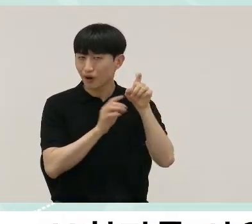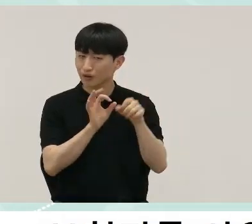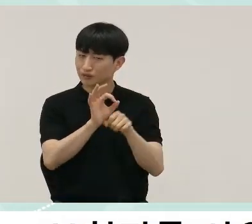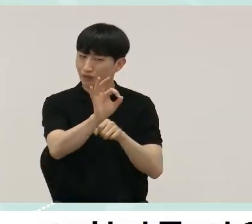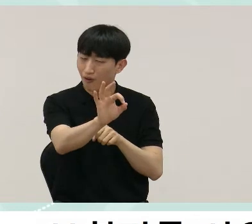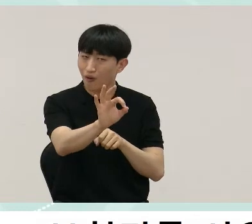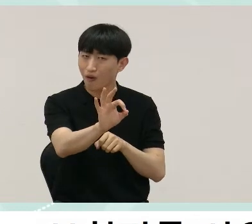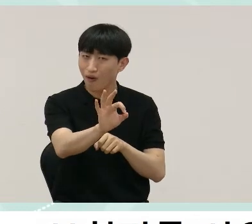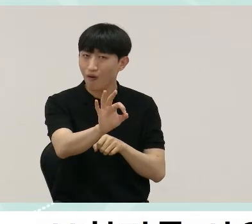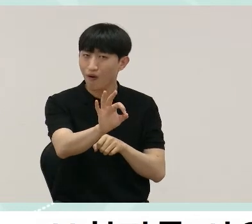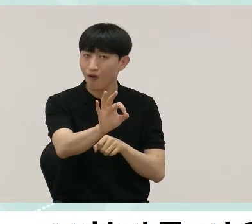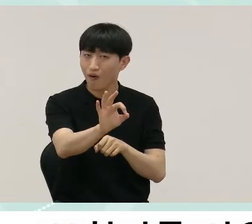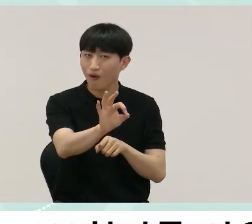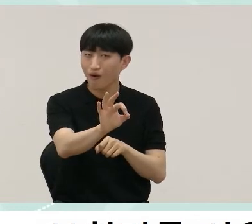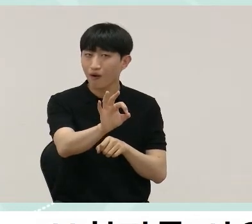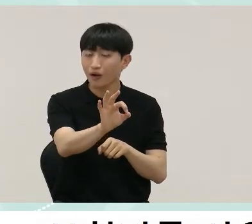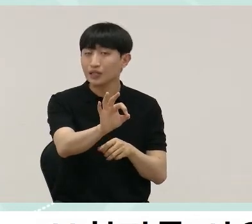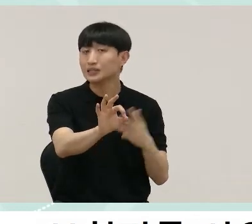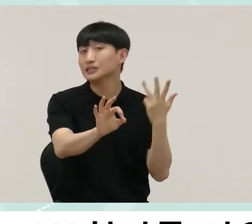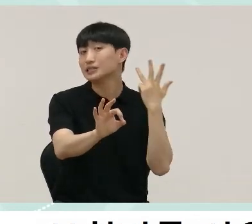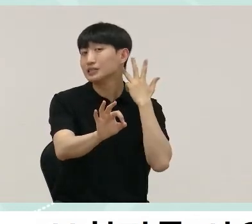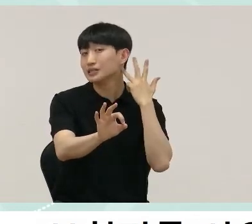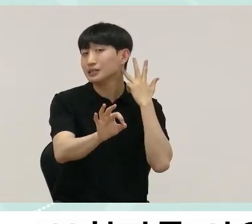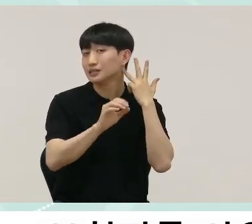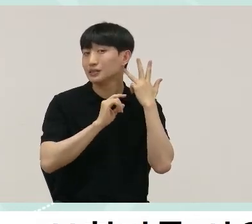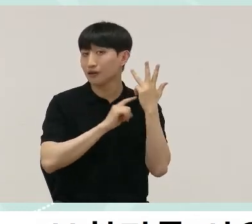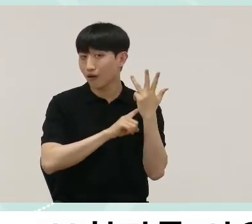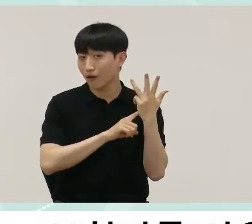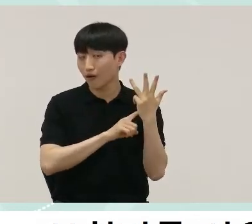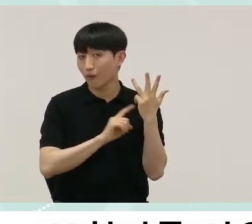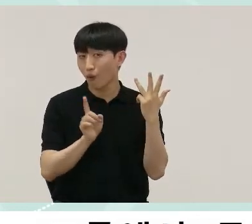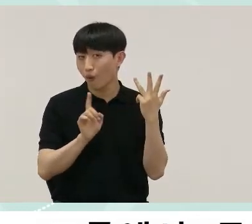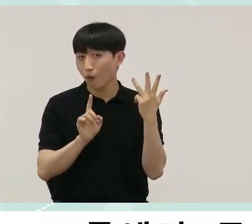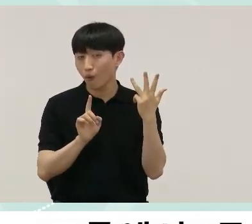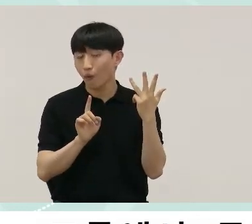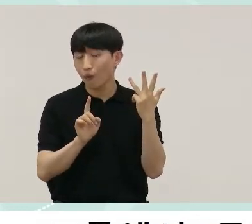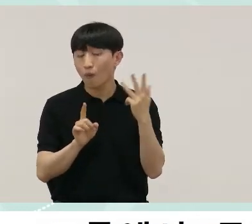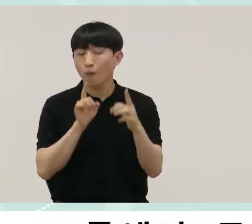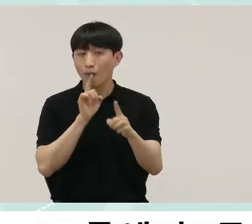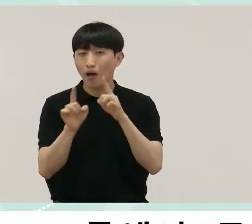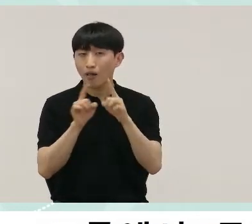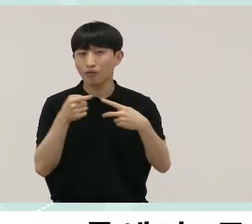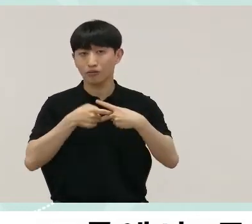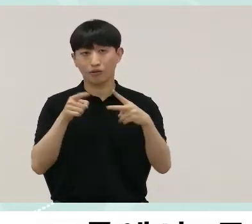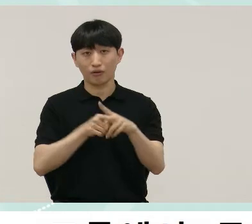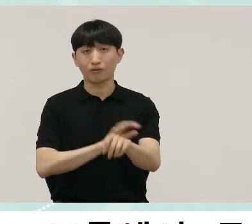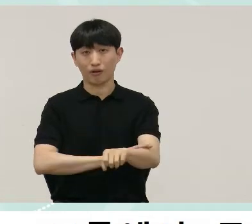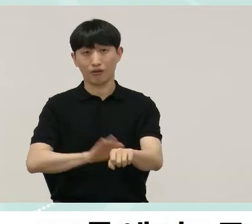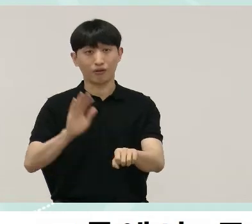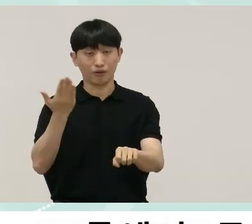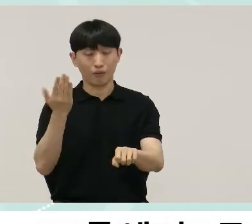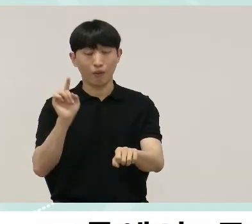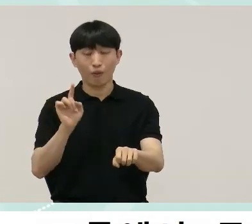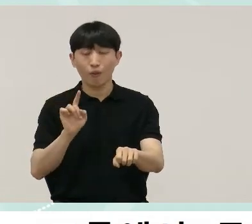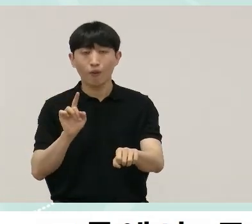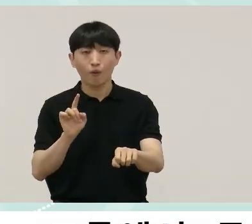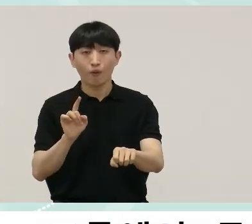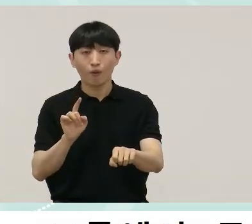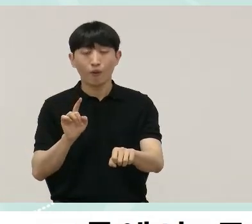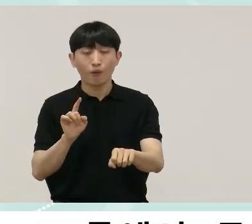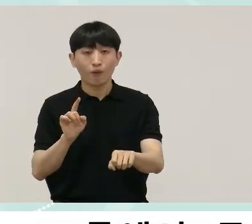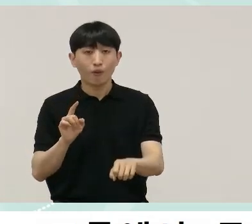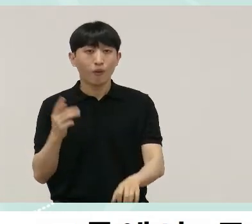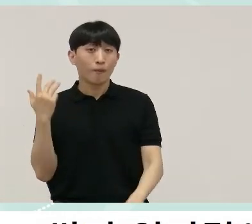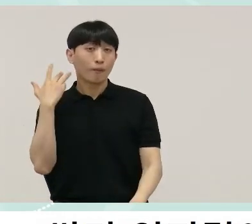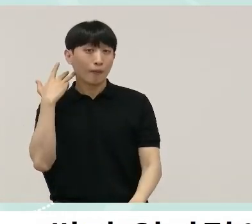두 번째 인공호흡을 사용한 그룹은 훨씬 더 모든 말 인지력이 좋아요. 보청기를 사용한